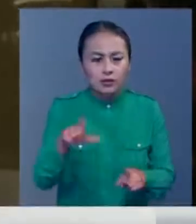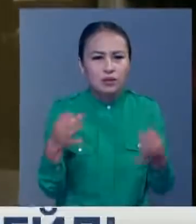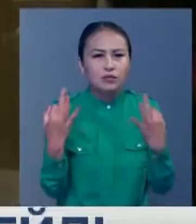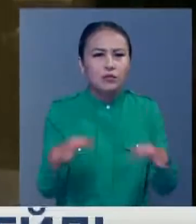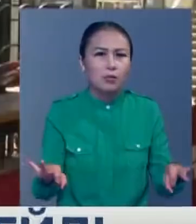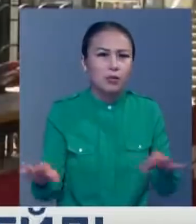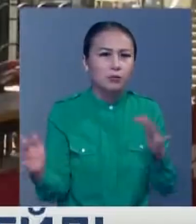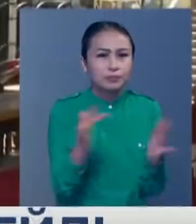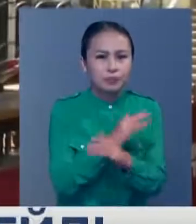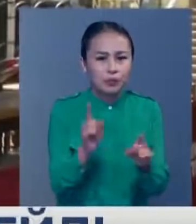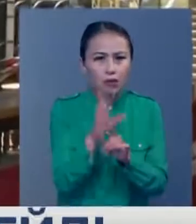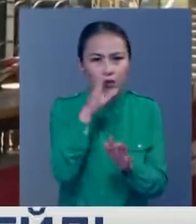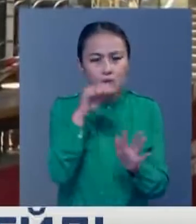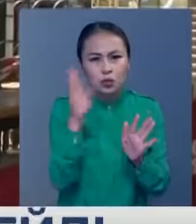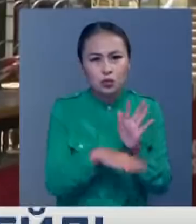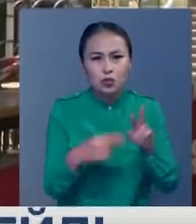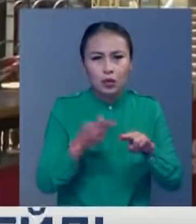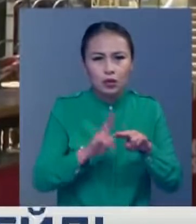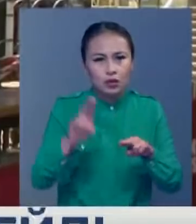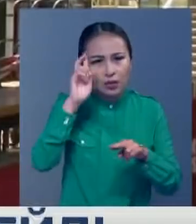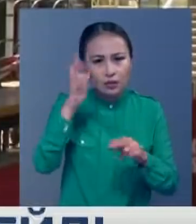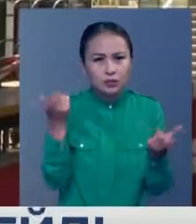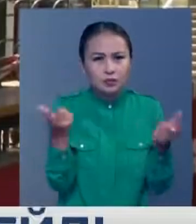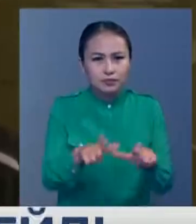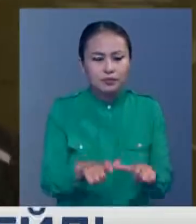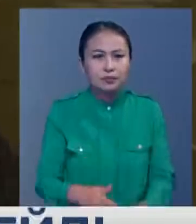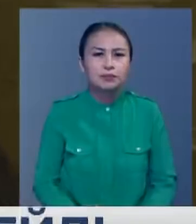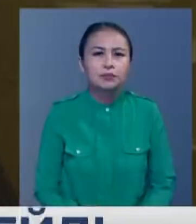ахуал қайта ушығуы мүмкін. Сондықтан билік шектеуді күшейтті.